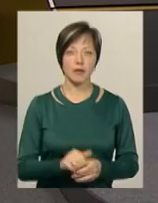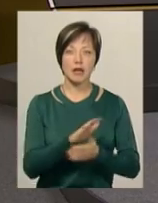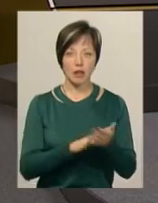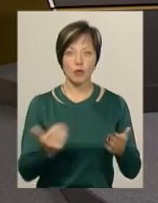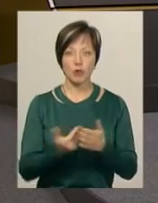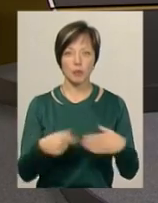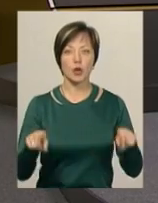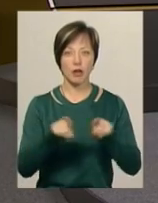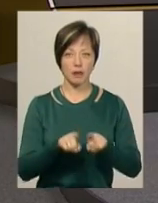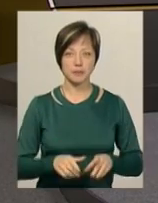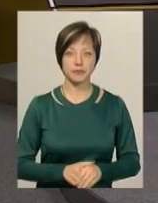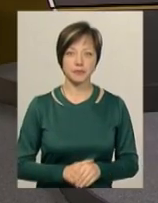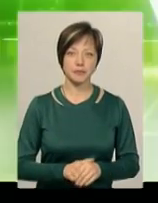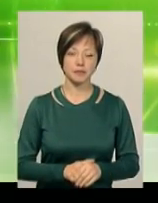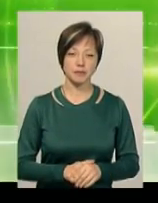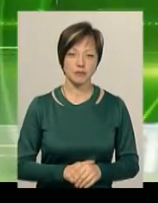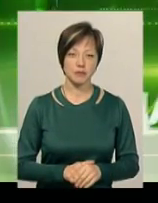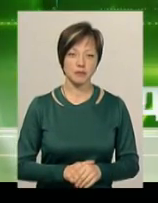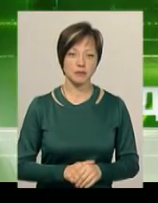Далі у випуску про таке.